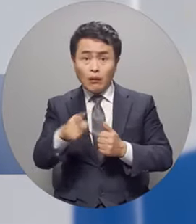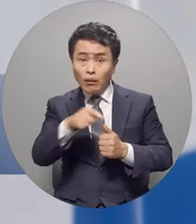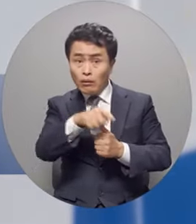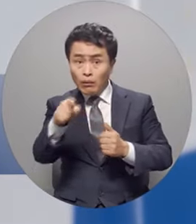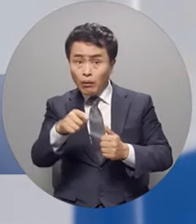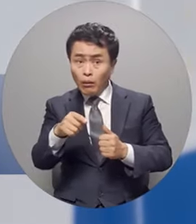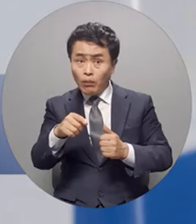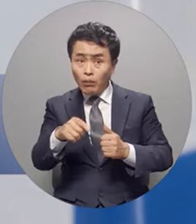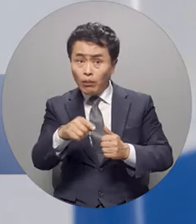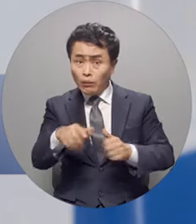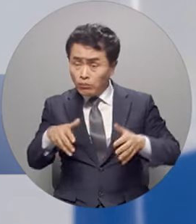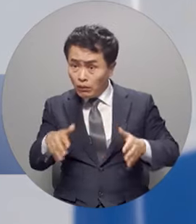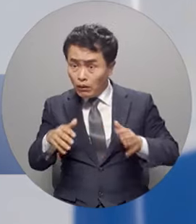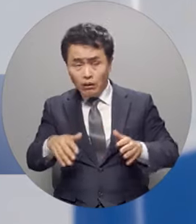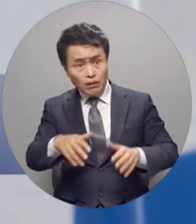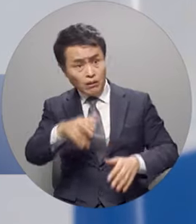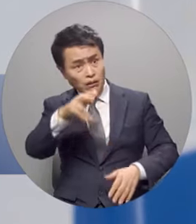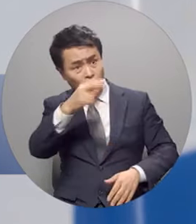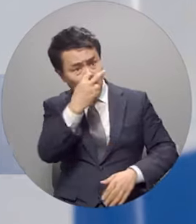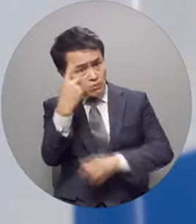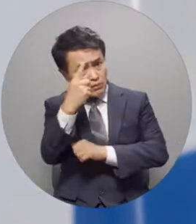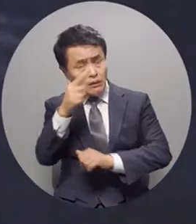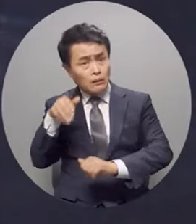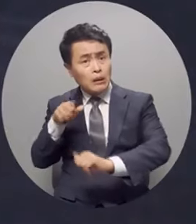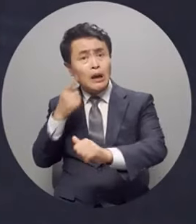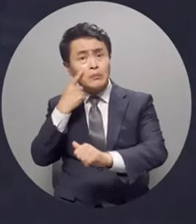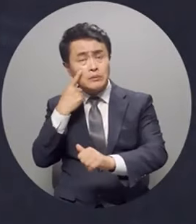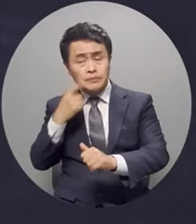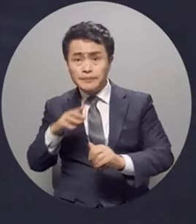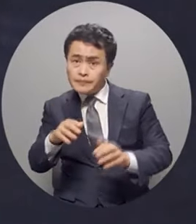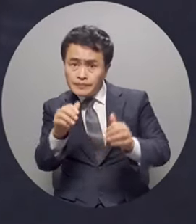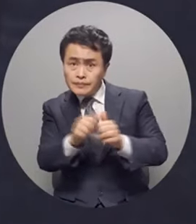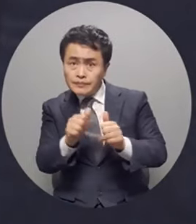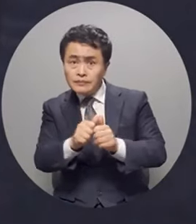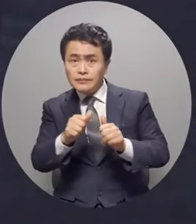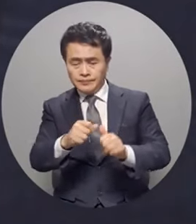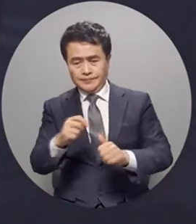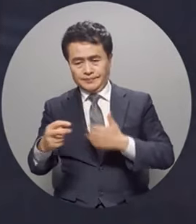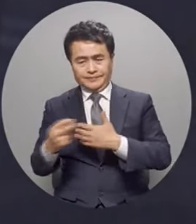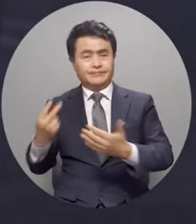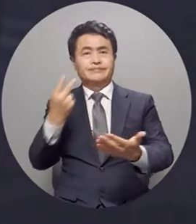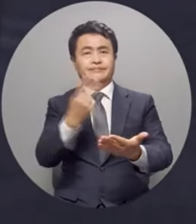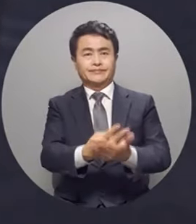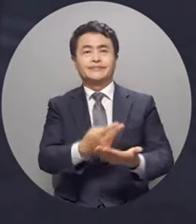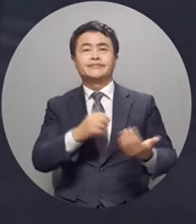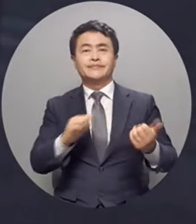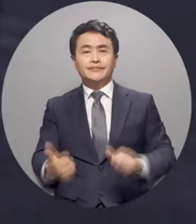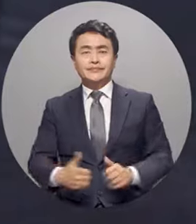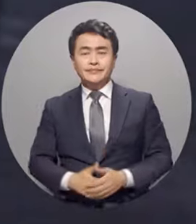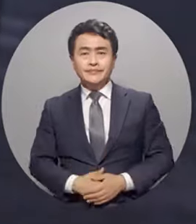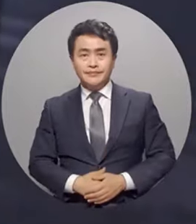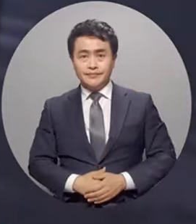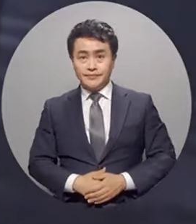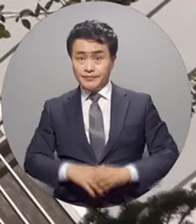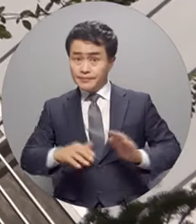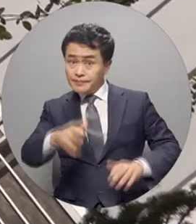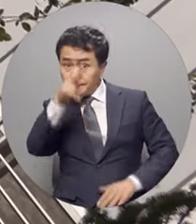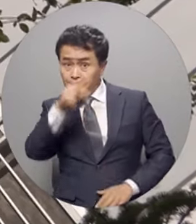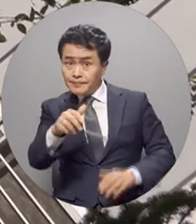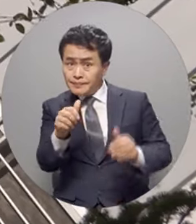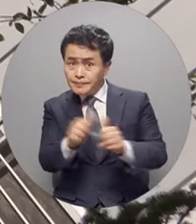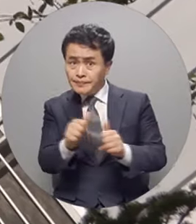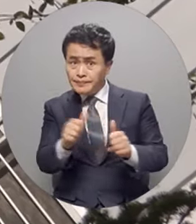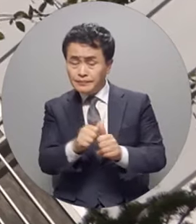내가 경비실 아저씨한테 한번 가보시라고. 남성은 바로 병원으로 옮겨졌지만 숨졌습니다. 경찰은